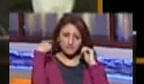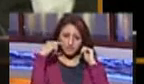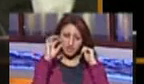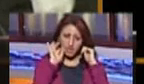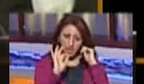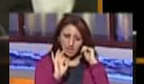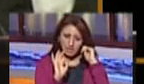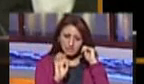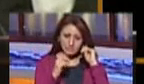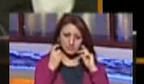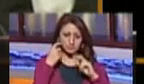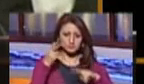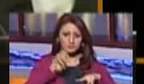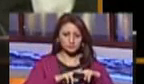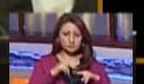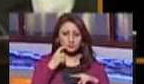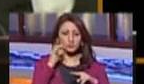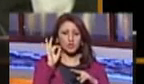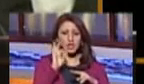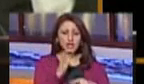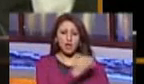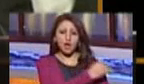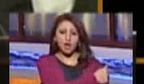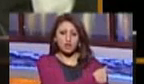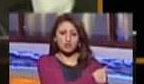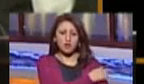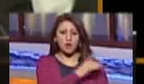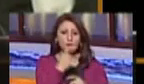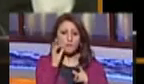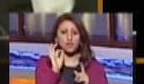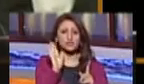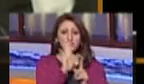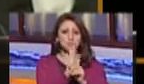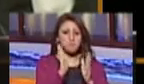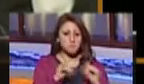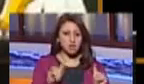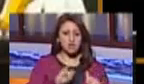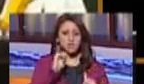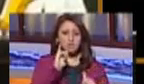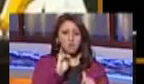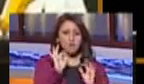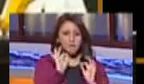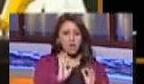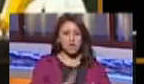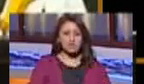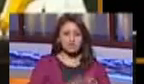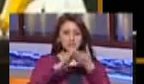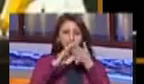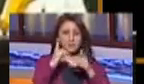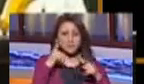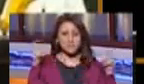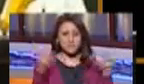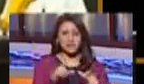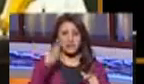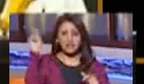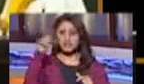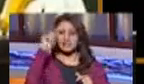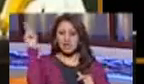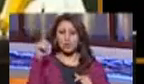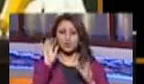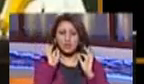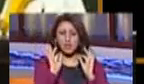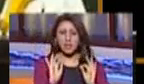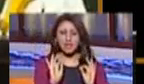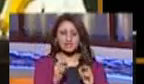الختامي بإلزام الدول الأعضاء بمساندة ودعم موقف مصر الداعي إلى عقد مؤتمر دولي لإخلاء الشرق